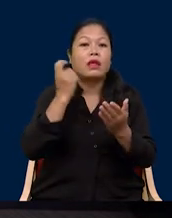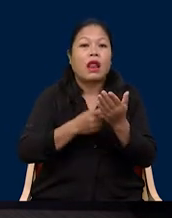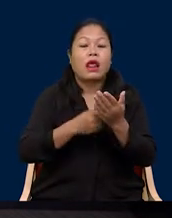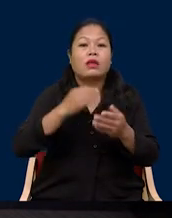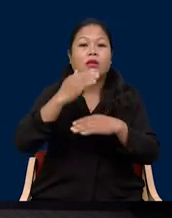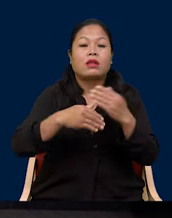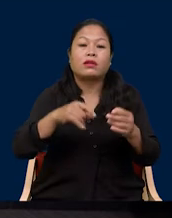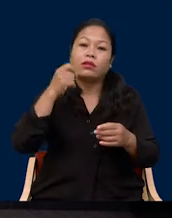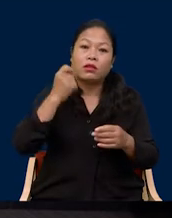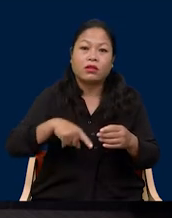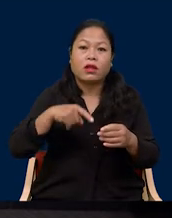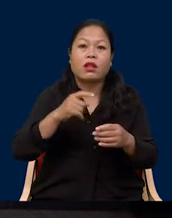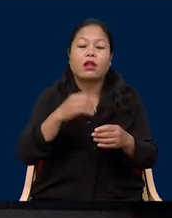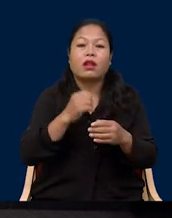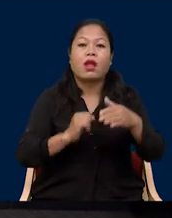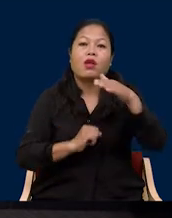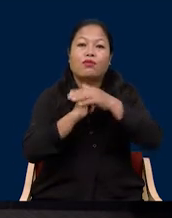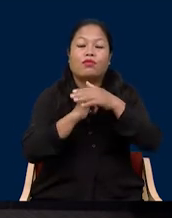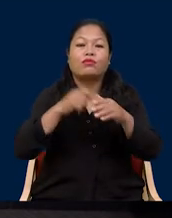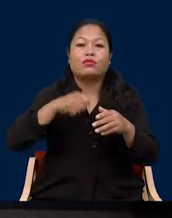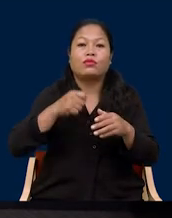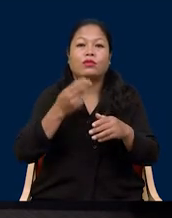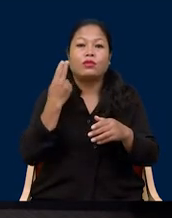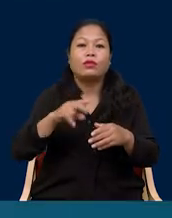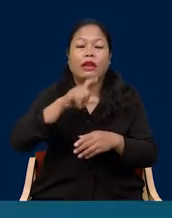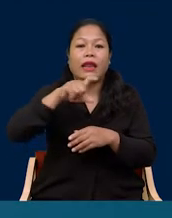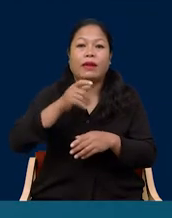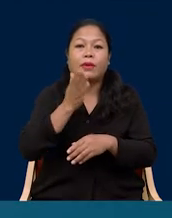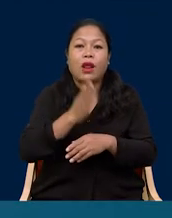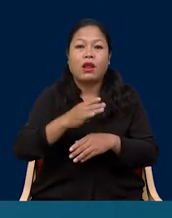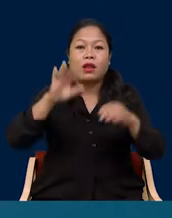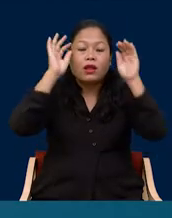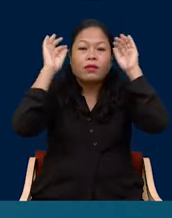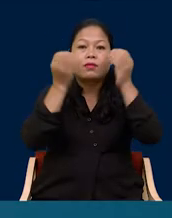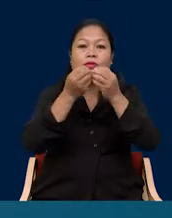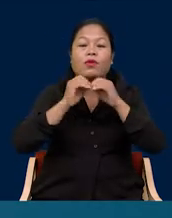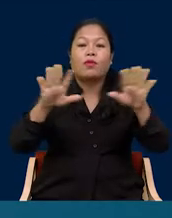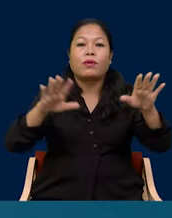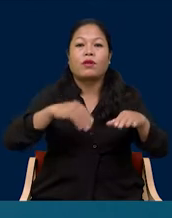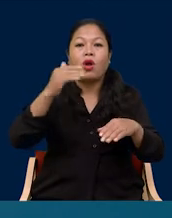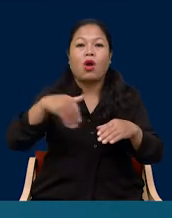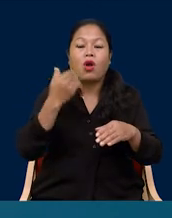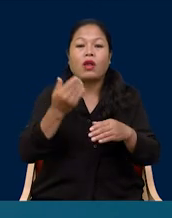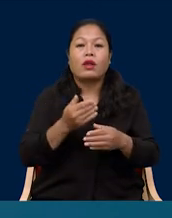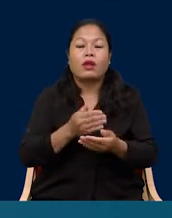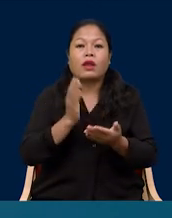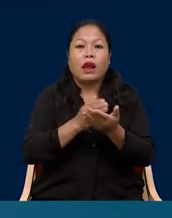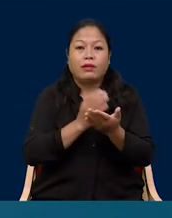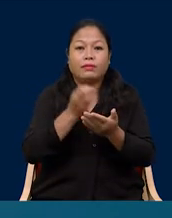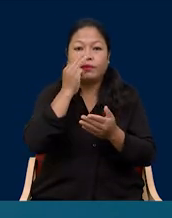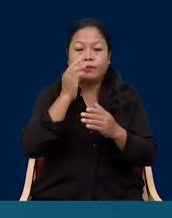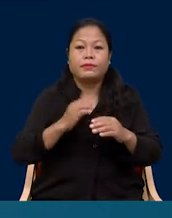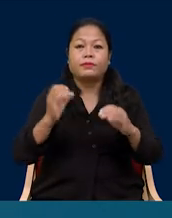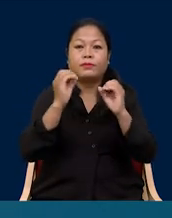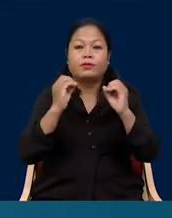न्याय सधैँको र तत्कालका लागि प्रमुख मुद्दा हुनेछन्। नेपालले विश्वव्यापी हरित गृह उत्सर्जनमा